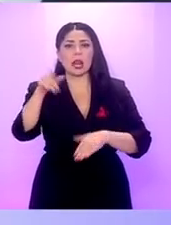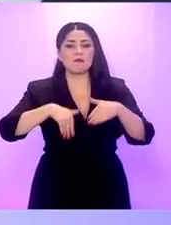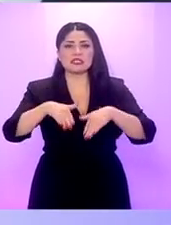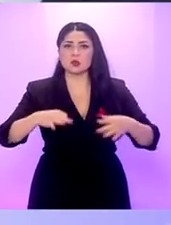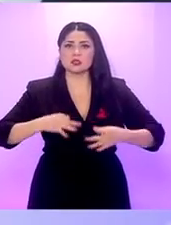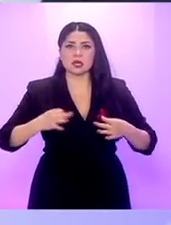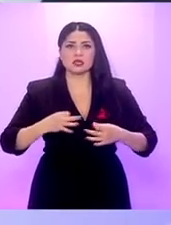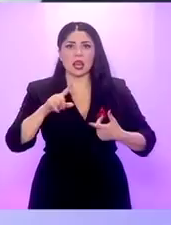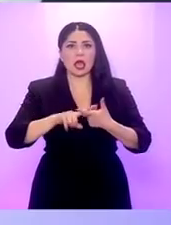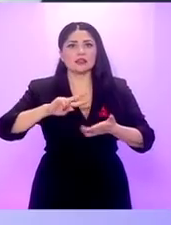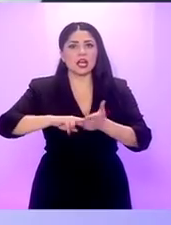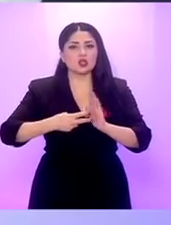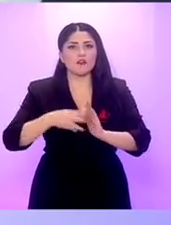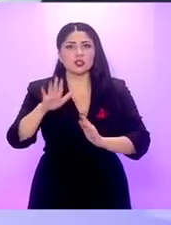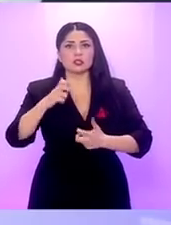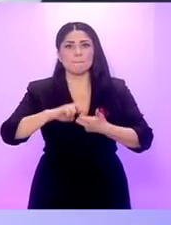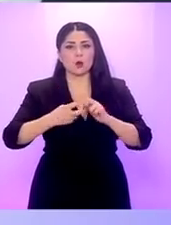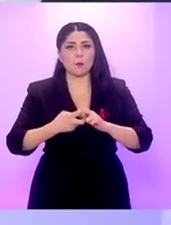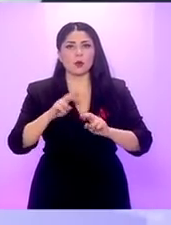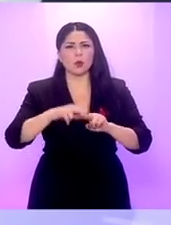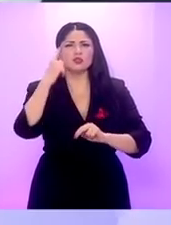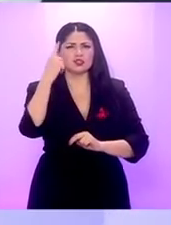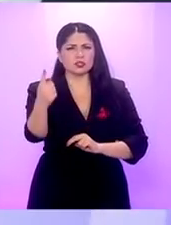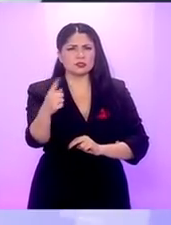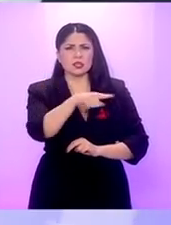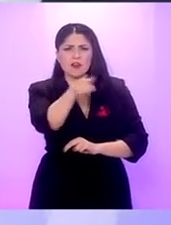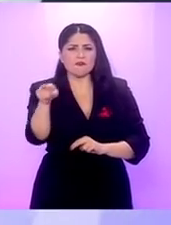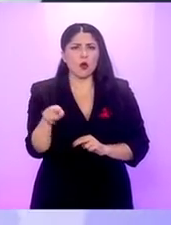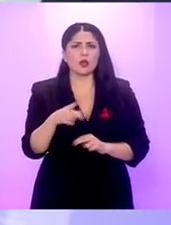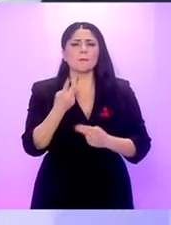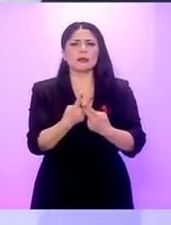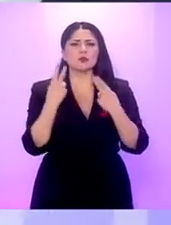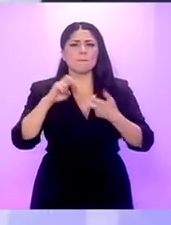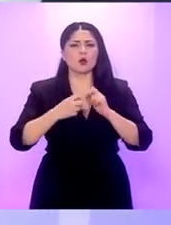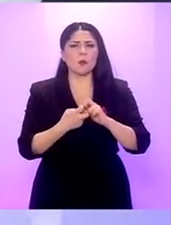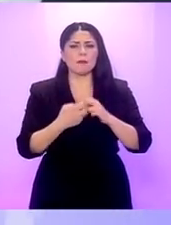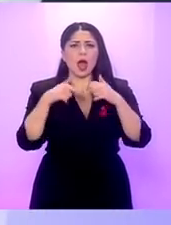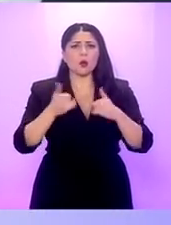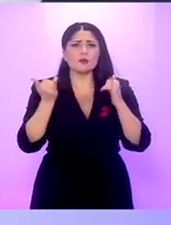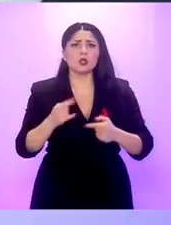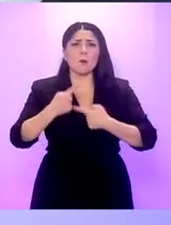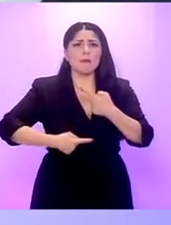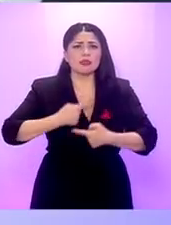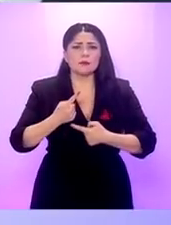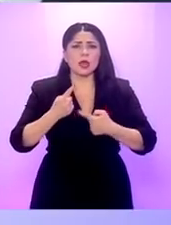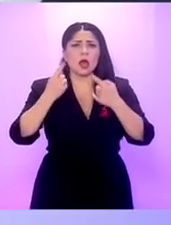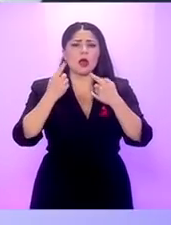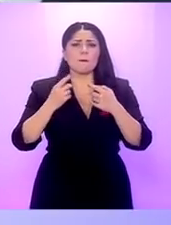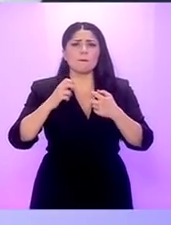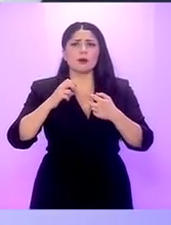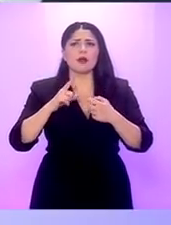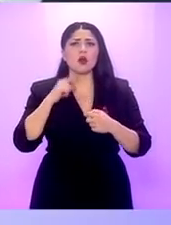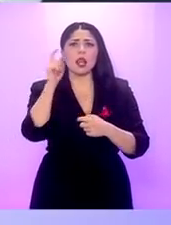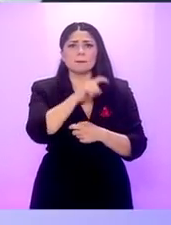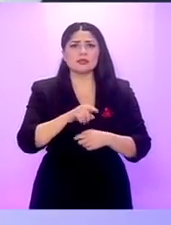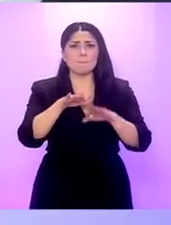Ministerului Sănătății să rezolve această problemă, pentru că, așa cum știți, principala problemă în acest val 3 pandemic a fost lipsa